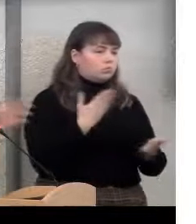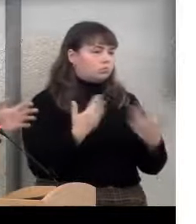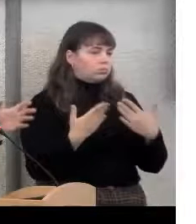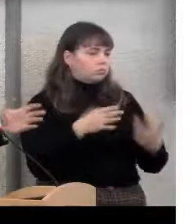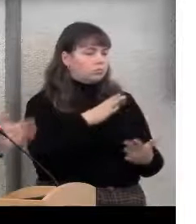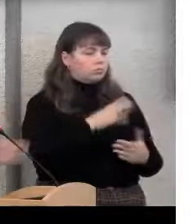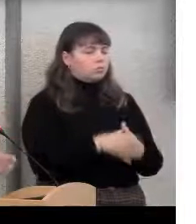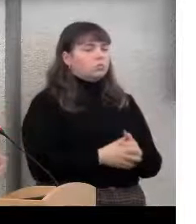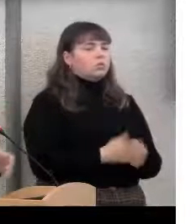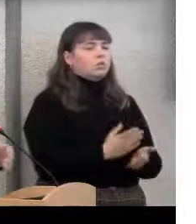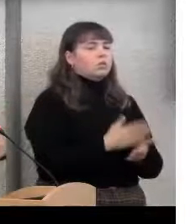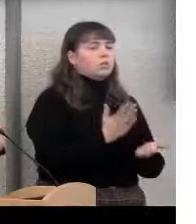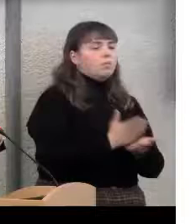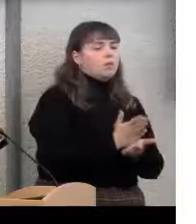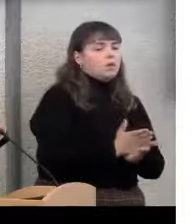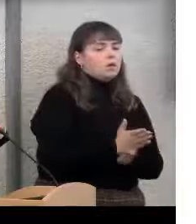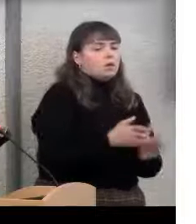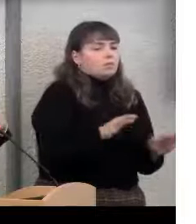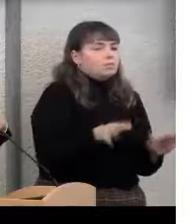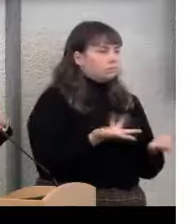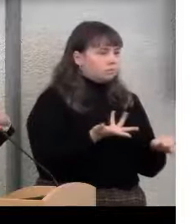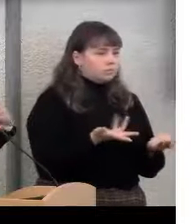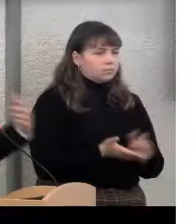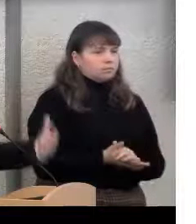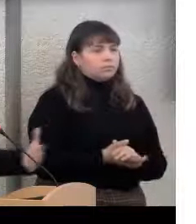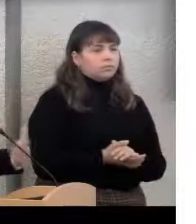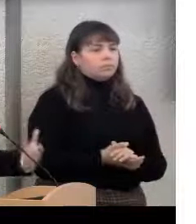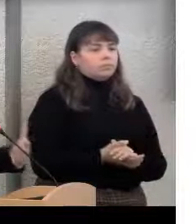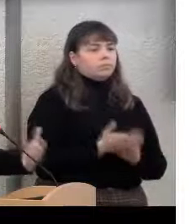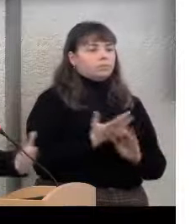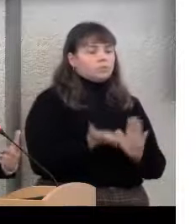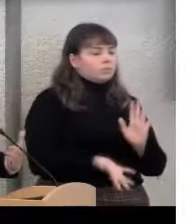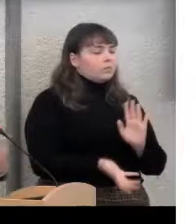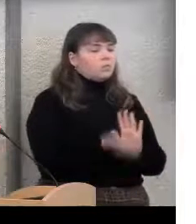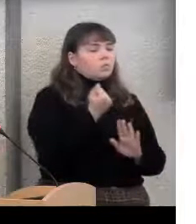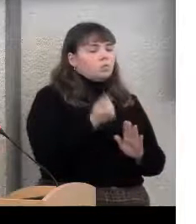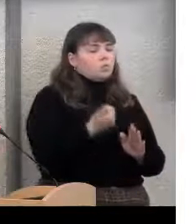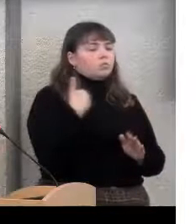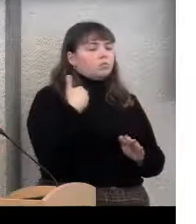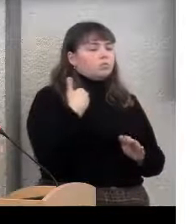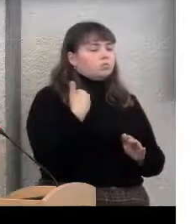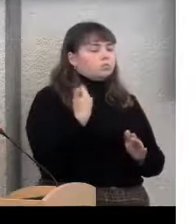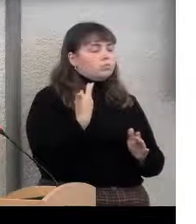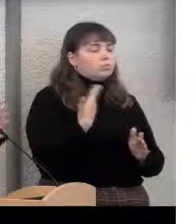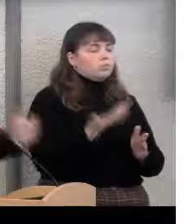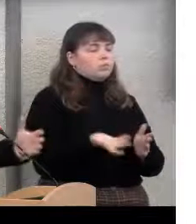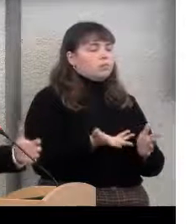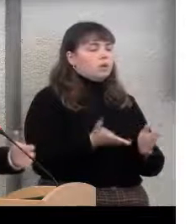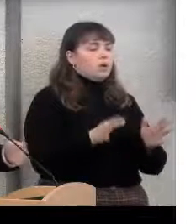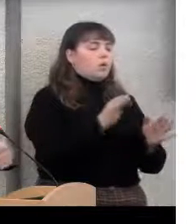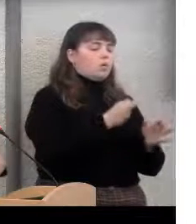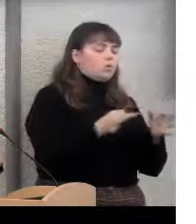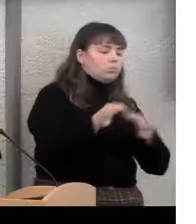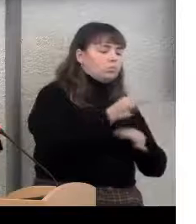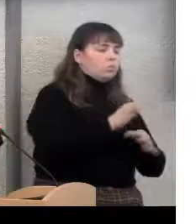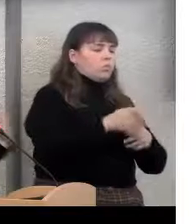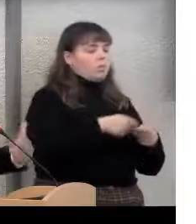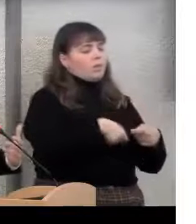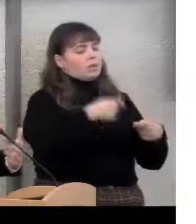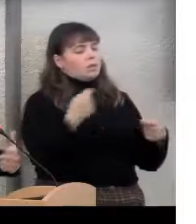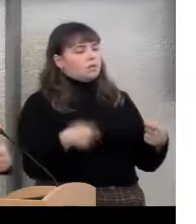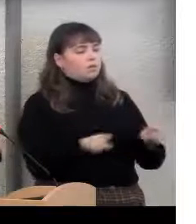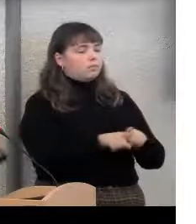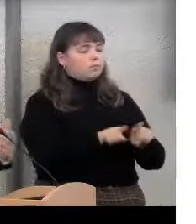tokie pagrindiniai dalykai, ką mes gavome iš tų sutikimų, tai buvo diskutavome apie testinumą projektų, taip pat apie